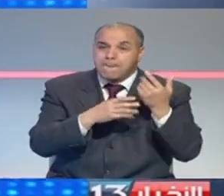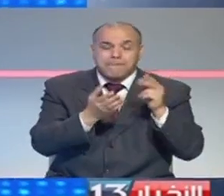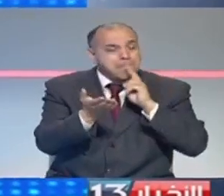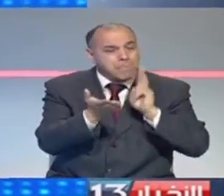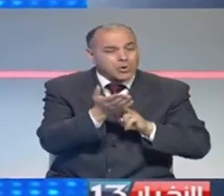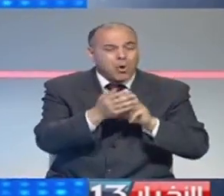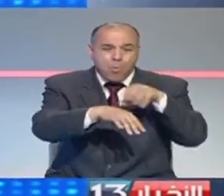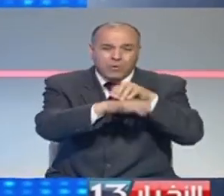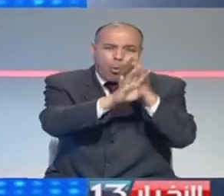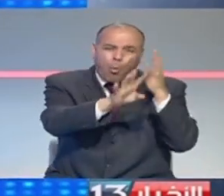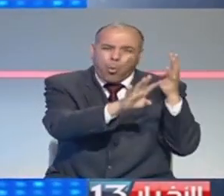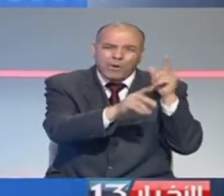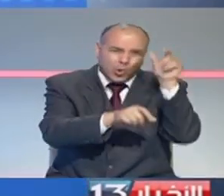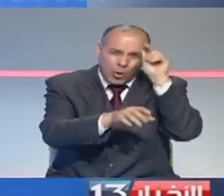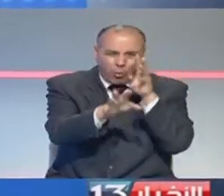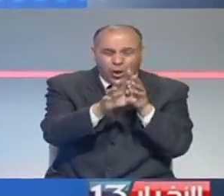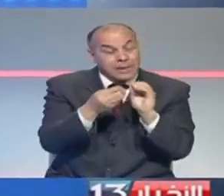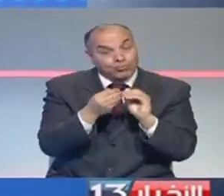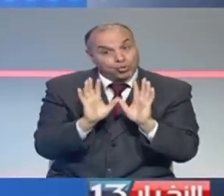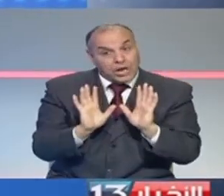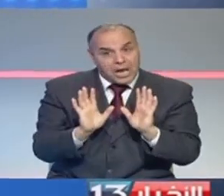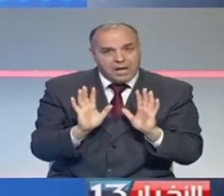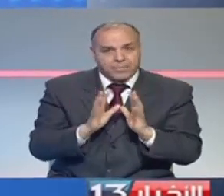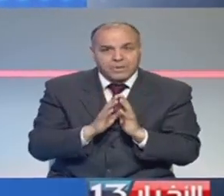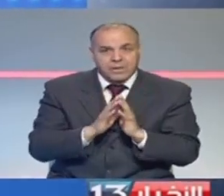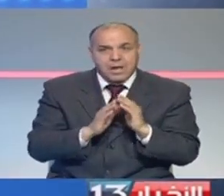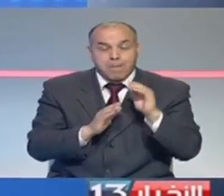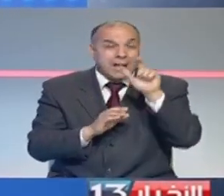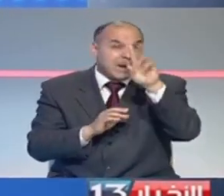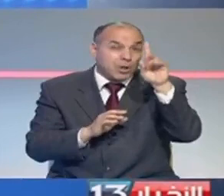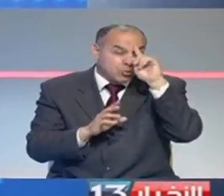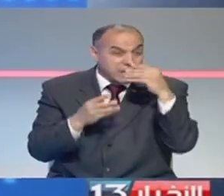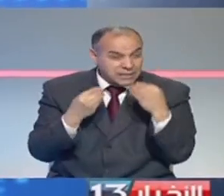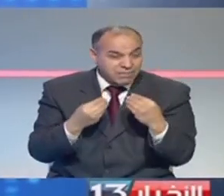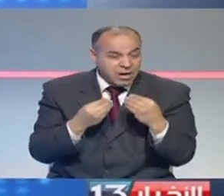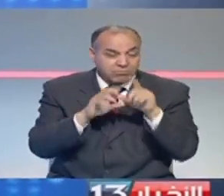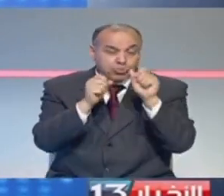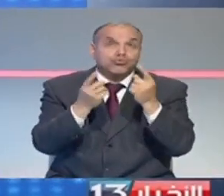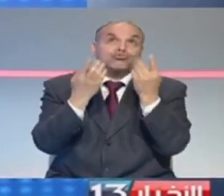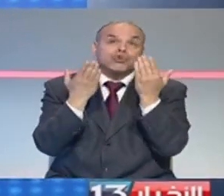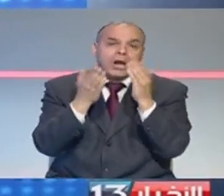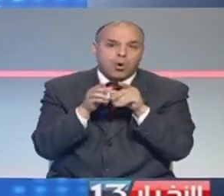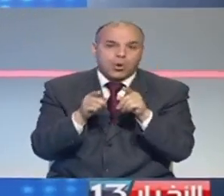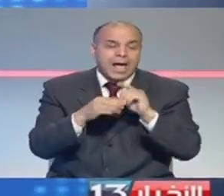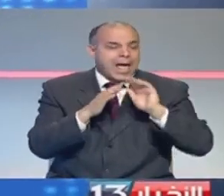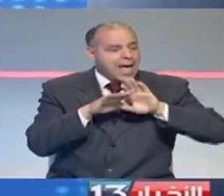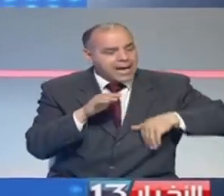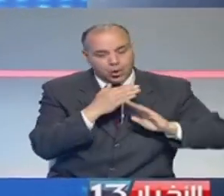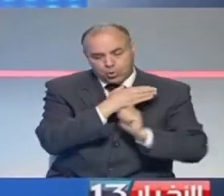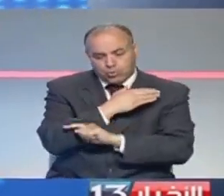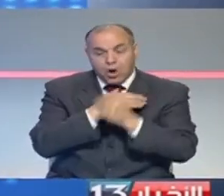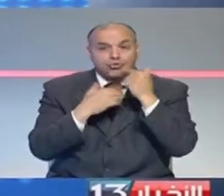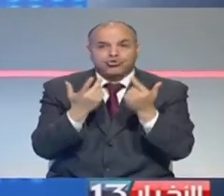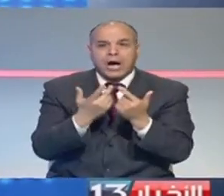البريد والمعتمديات في الاسبوع الفارط. هذاك مش تشوفوا انعكاساته بعد 14 يوم من الحادث. ان شاء الله اللي هي في اخر الاسبوع ده ان شاء الله